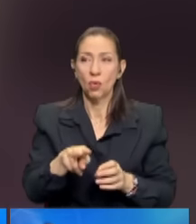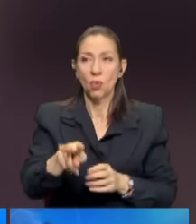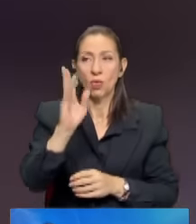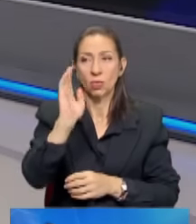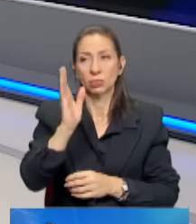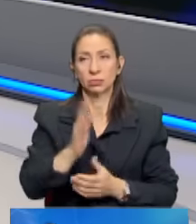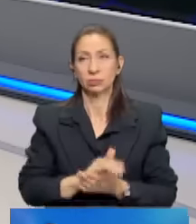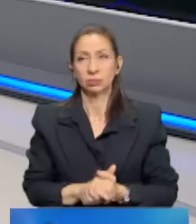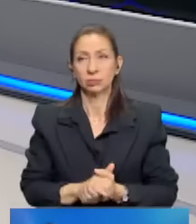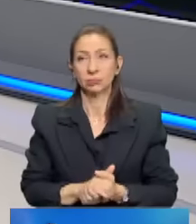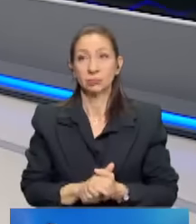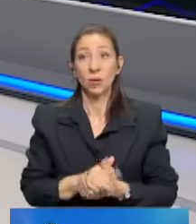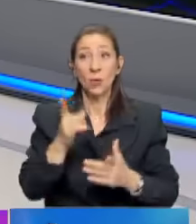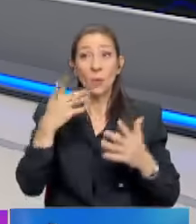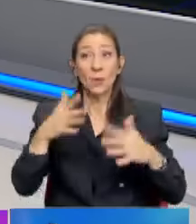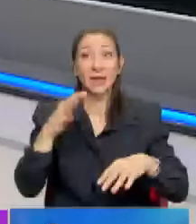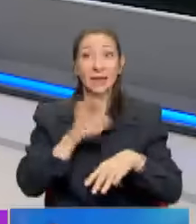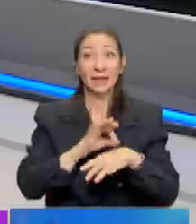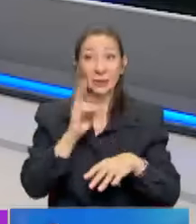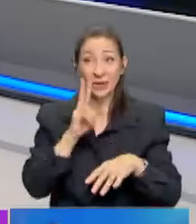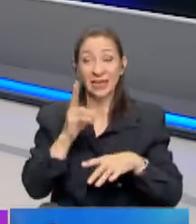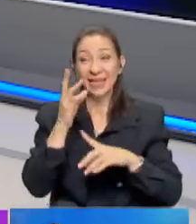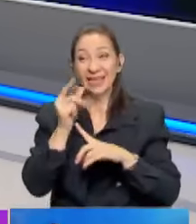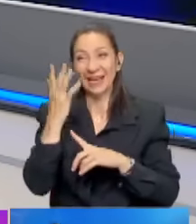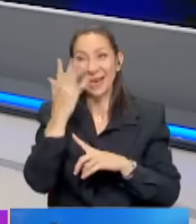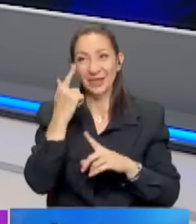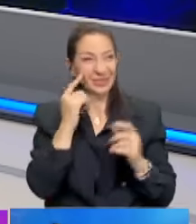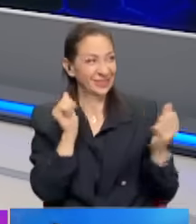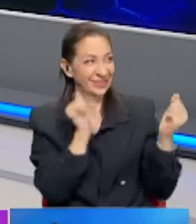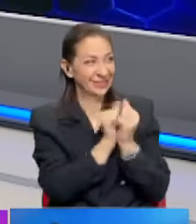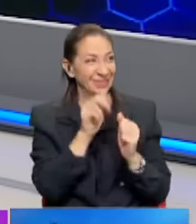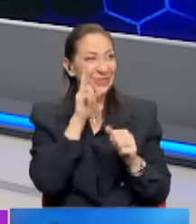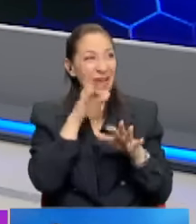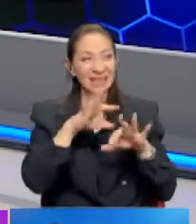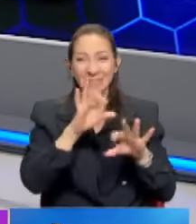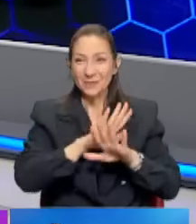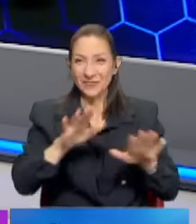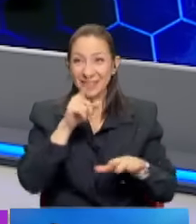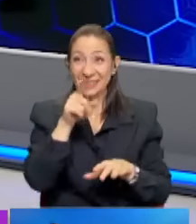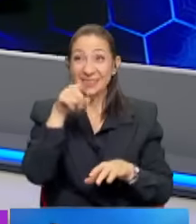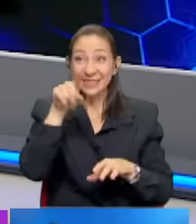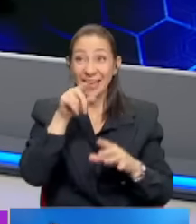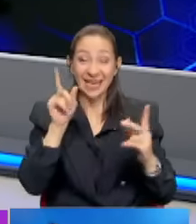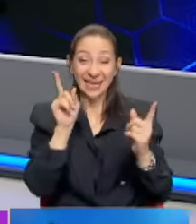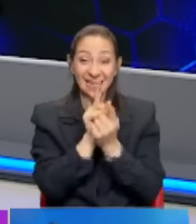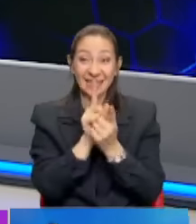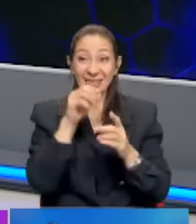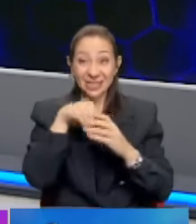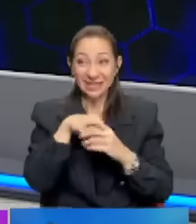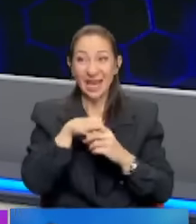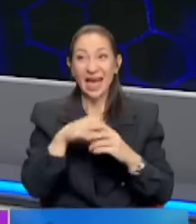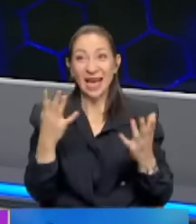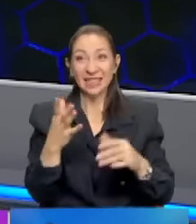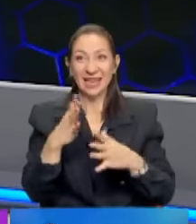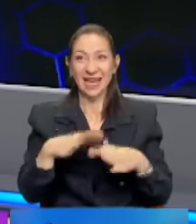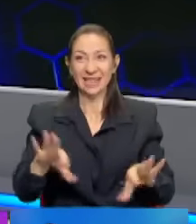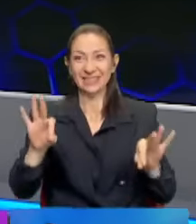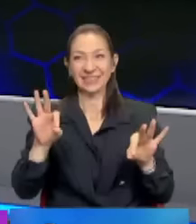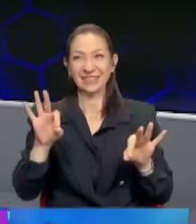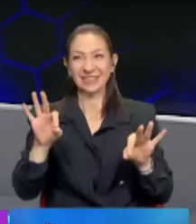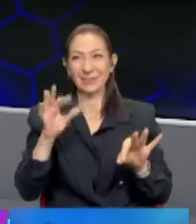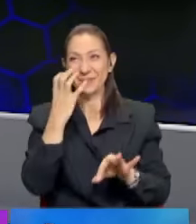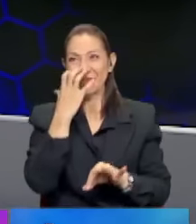etti Efendim o panik anlarını gördük İlker Karagöz yanımı geldi son hazırlıklarını tamamladı sizlerin Kars geçmek için artık hazır bir